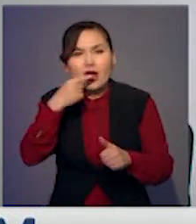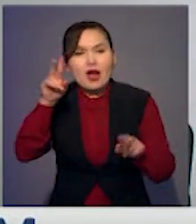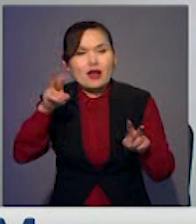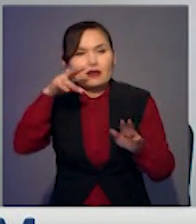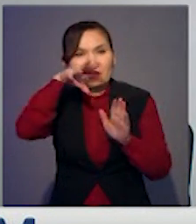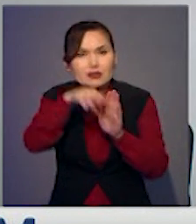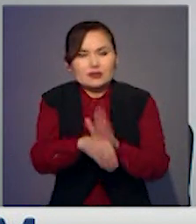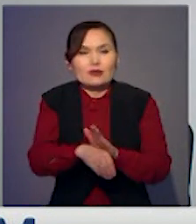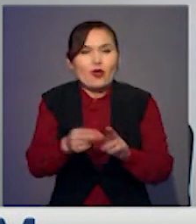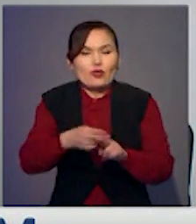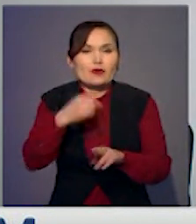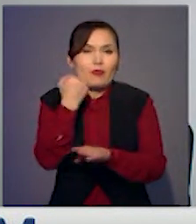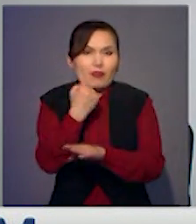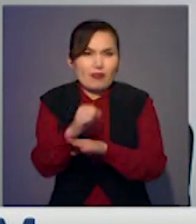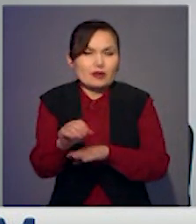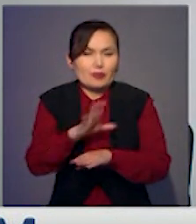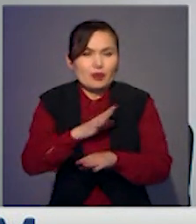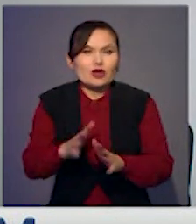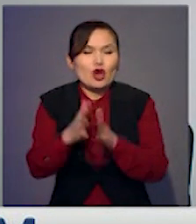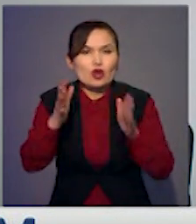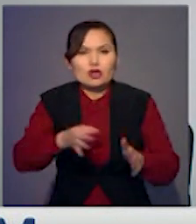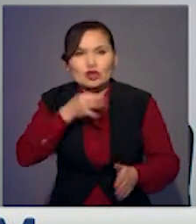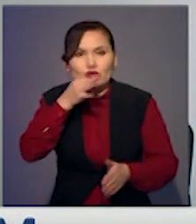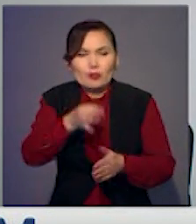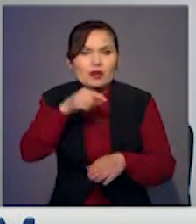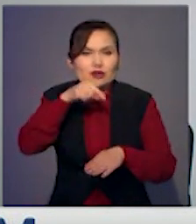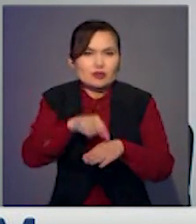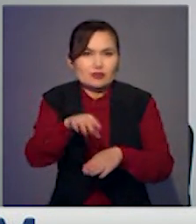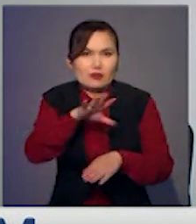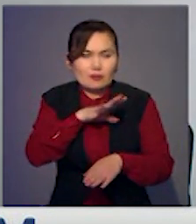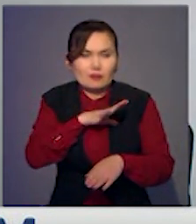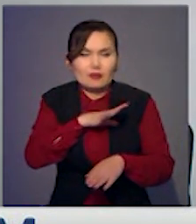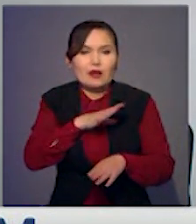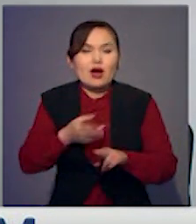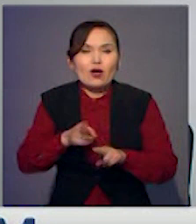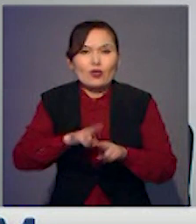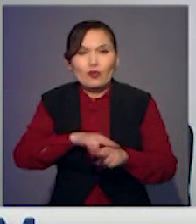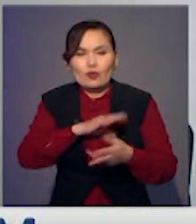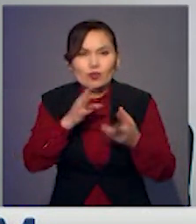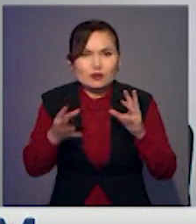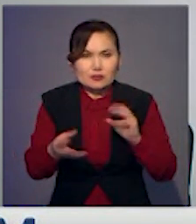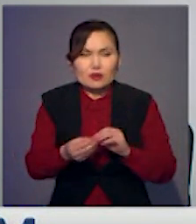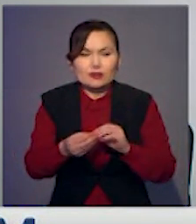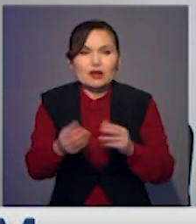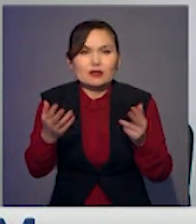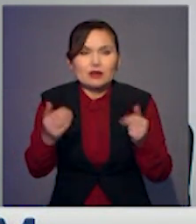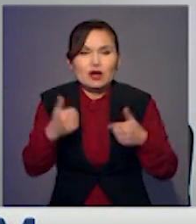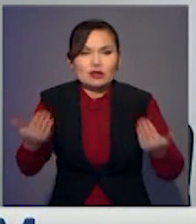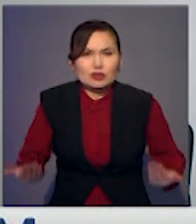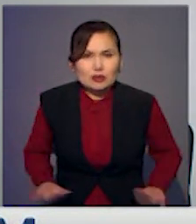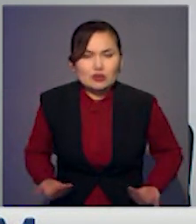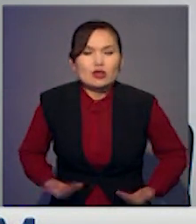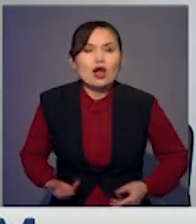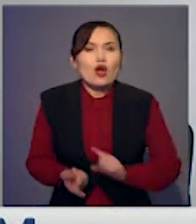үлкен сондай бір жауапкершілік деп айтып отырмын ғой, сондай сезім пайда болды. Енді өзгеріс болғанда мен